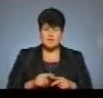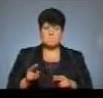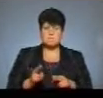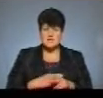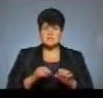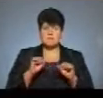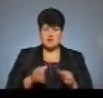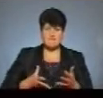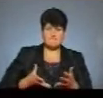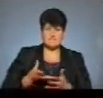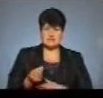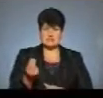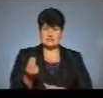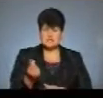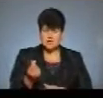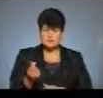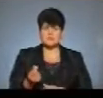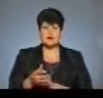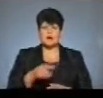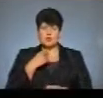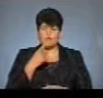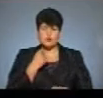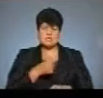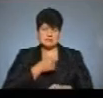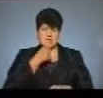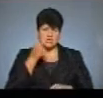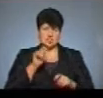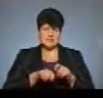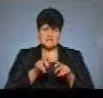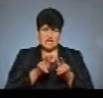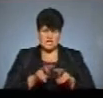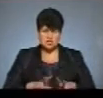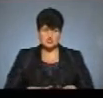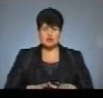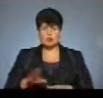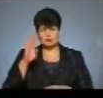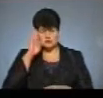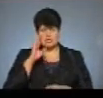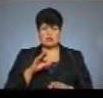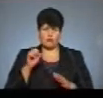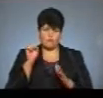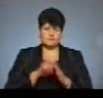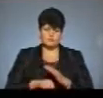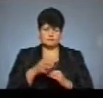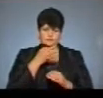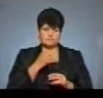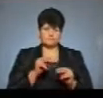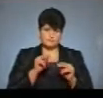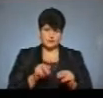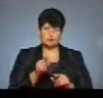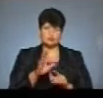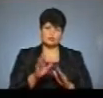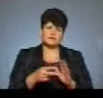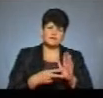права внесення застави. За словами старшої слідчої криміналістки Ольги Романів, чоловік у вбивстві зізнався, йому загрожує ув'язнення від 7